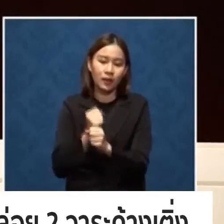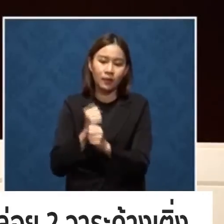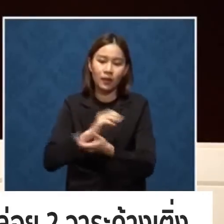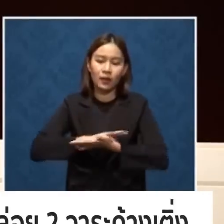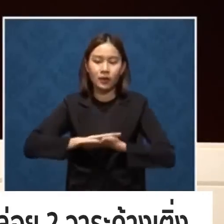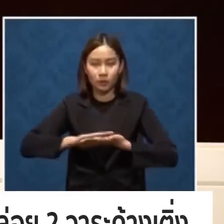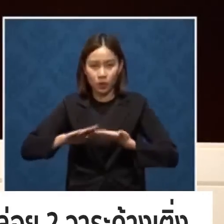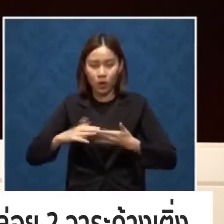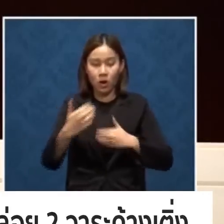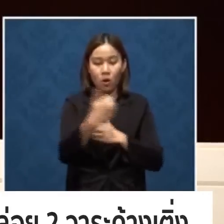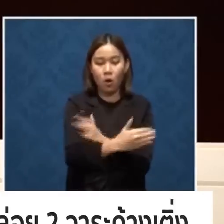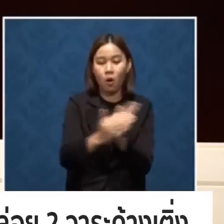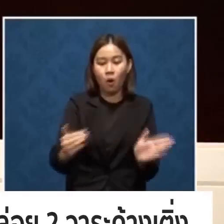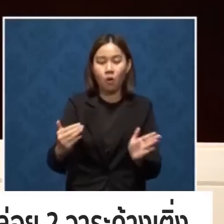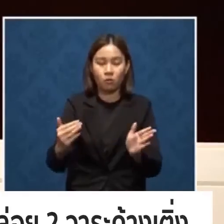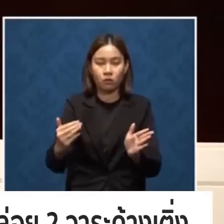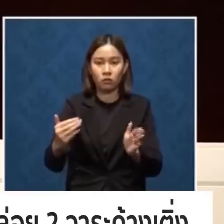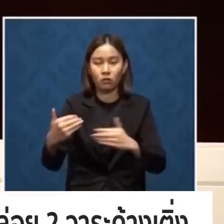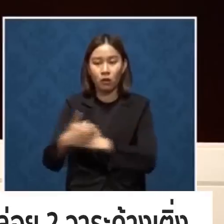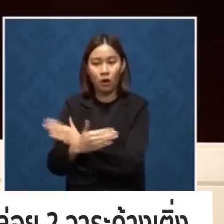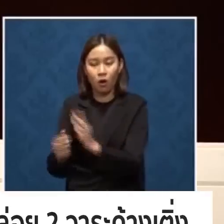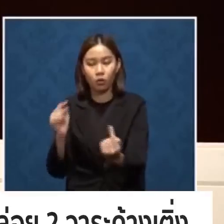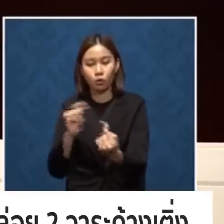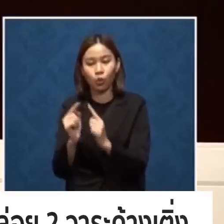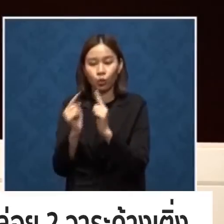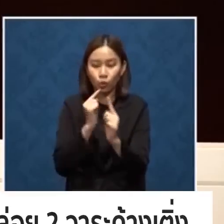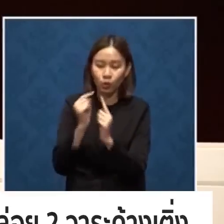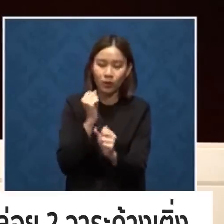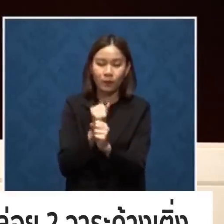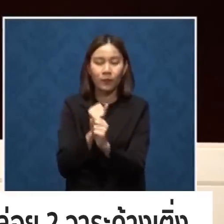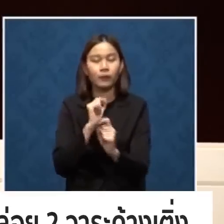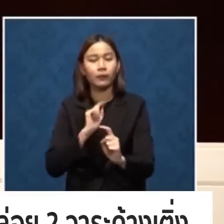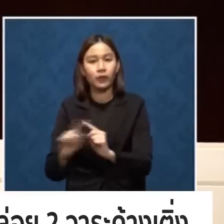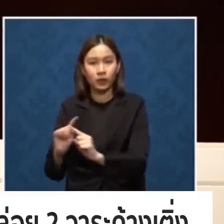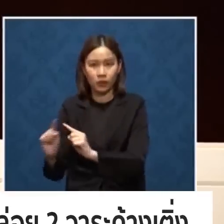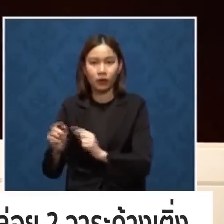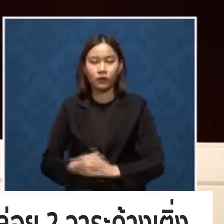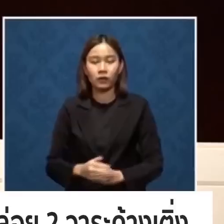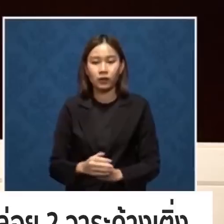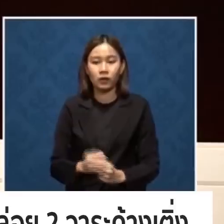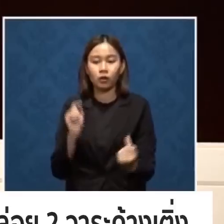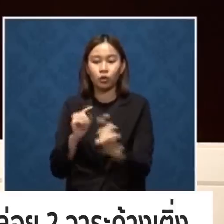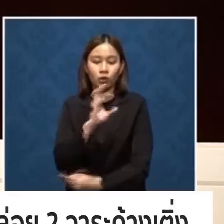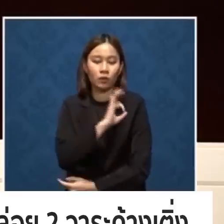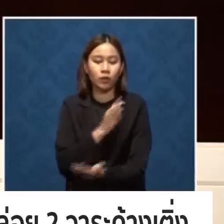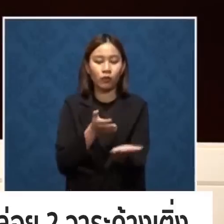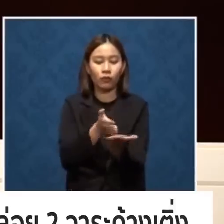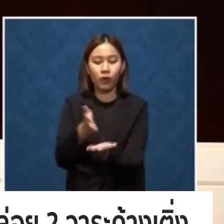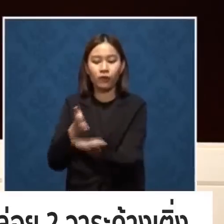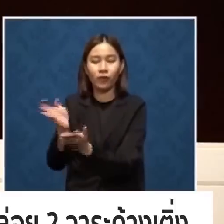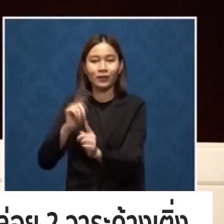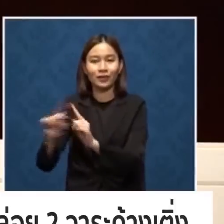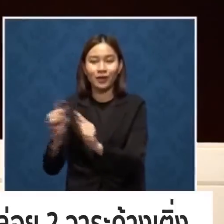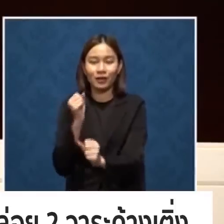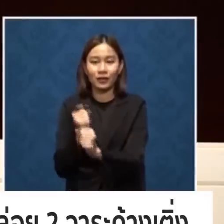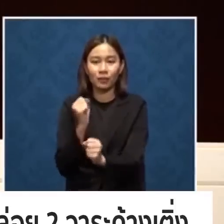เพราะวันเป็นยติด่ายังไงก็แก้ไม่ได้84สว.ใครจะมาปิดสวิตช์ตัวเองถูกไหมฮะเขาก็ยอบอยากอยู่สว่างก็ไม่อยากอยู่มืดๆจ